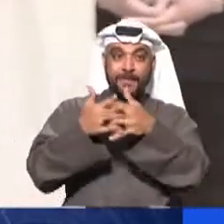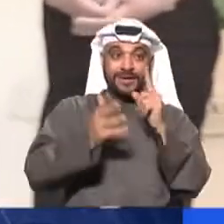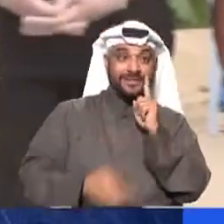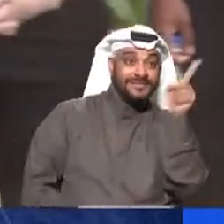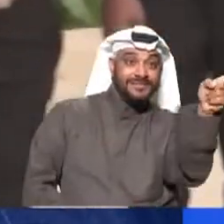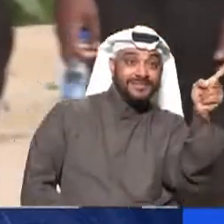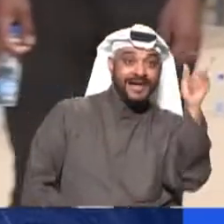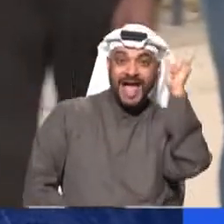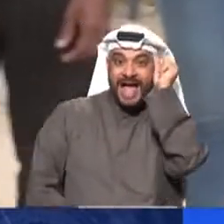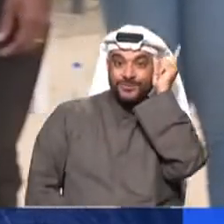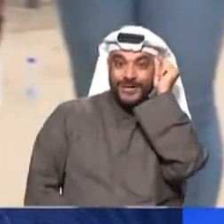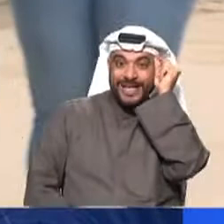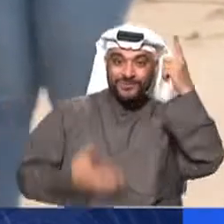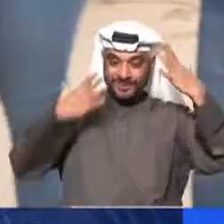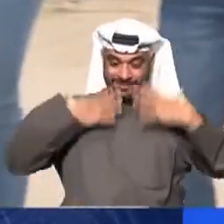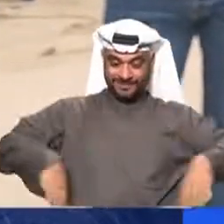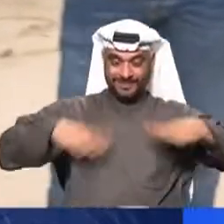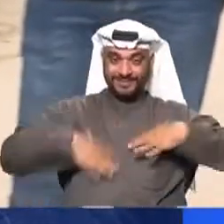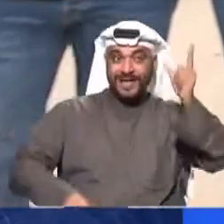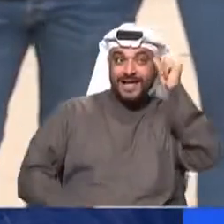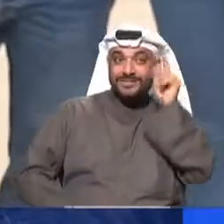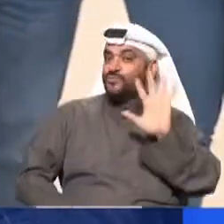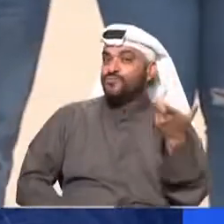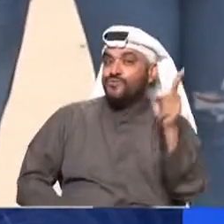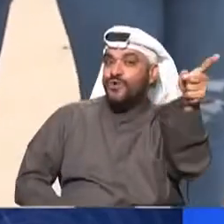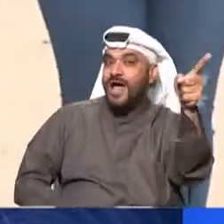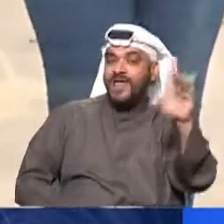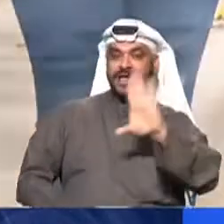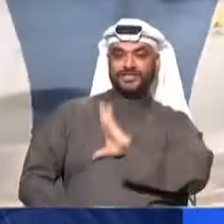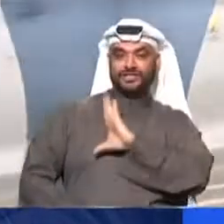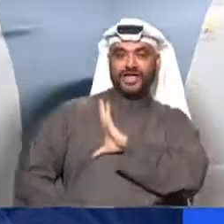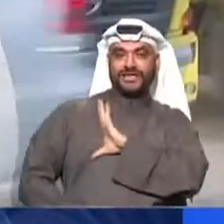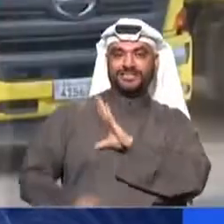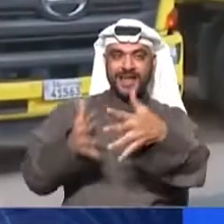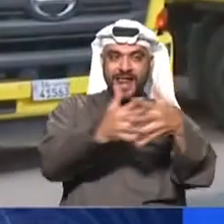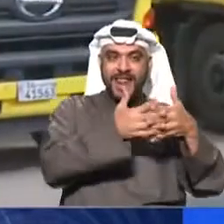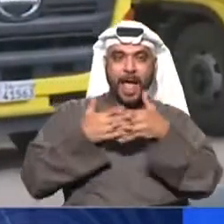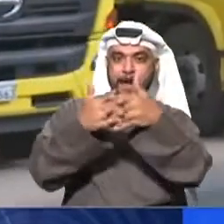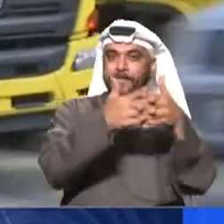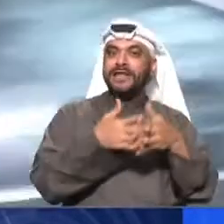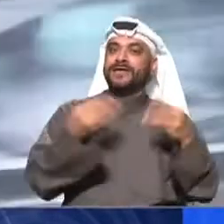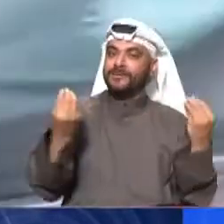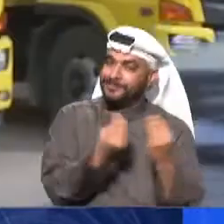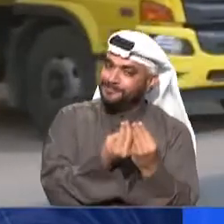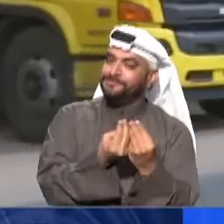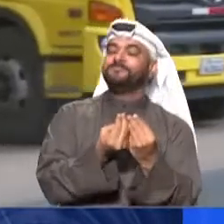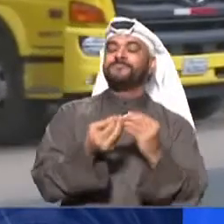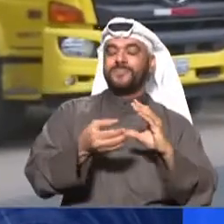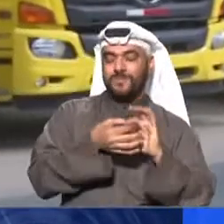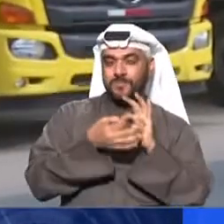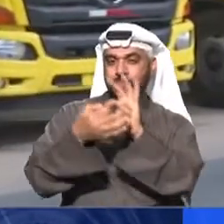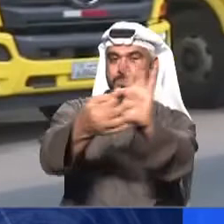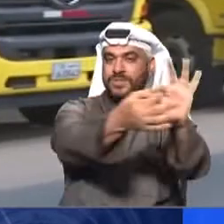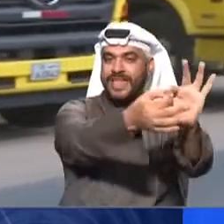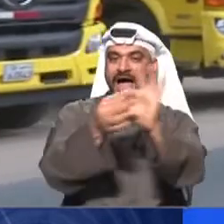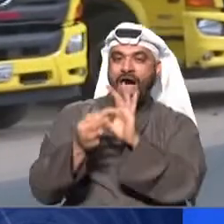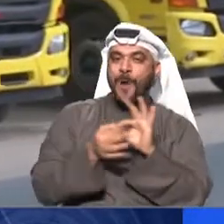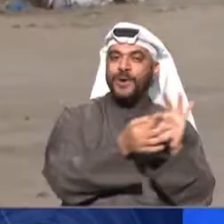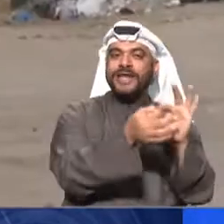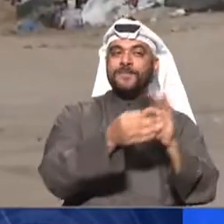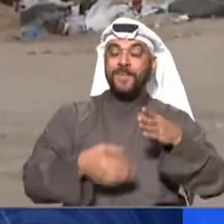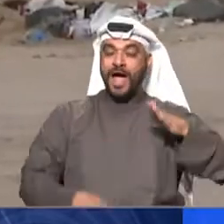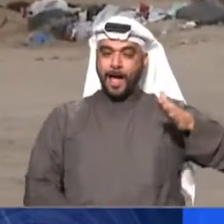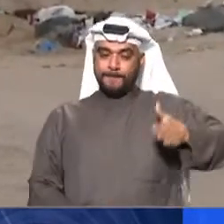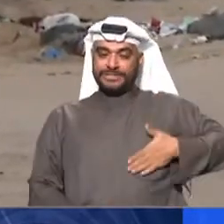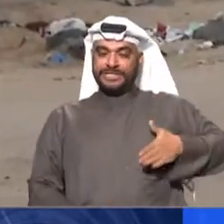لحملة تنظيف منطقة كبد، في خطوة تهدف خلالها الجهات المعنية لتكريس التنظيف في مناطق